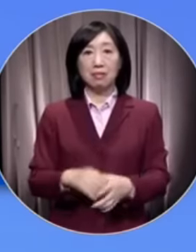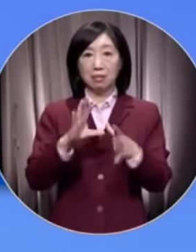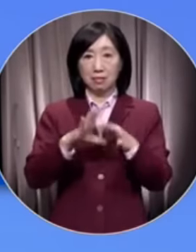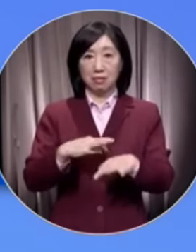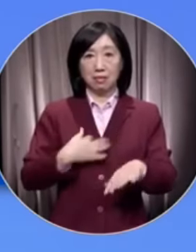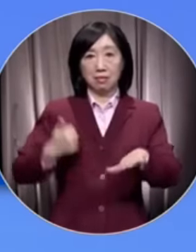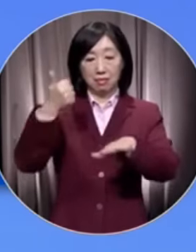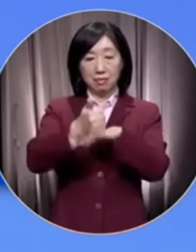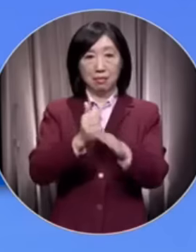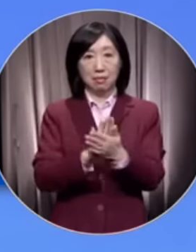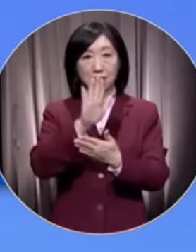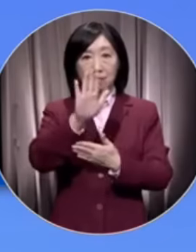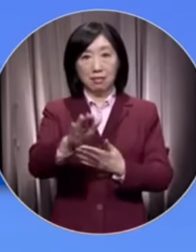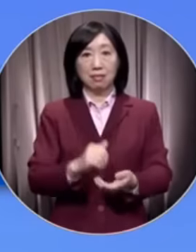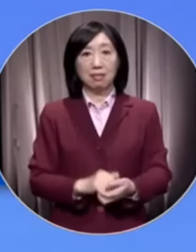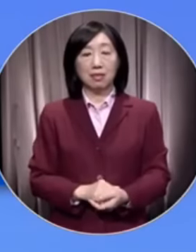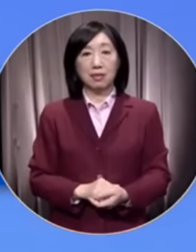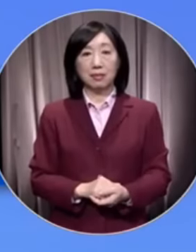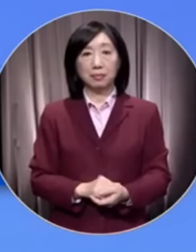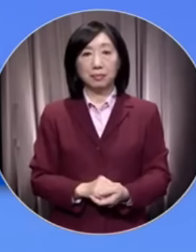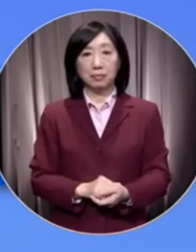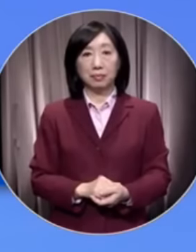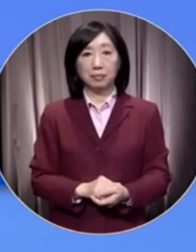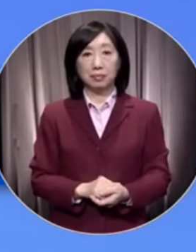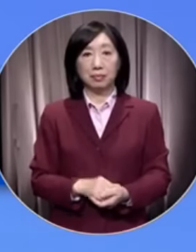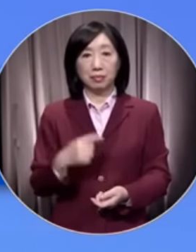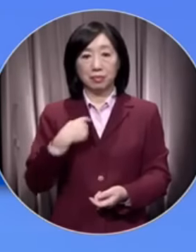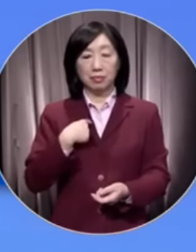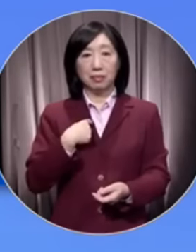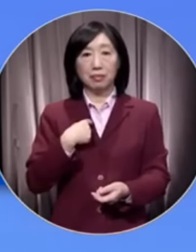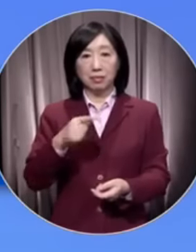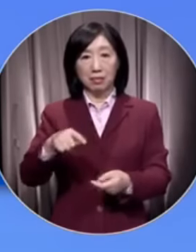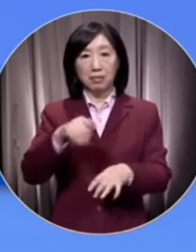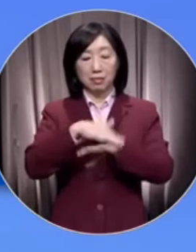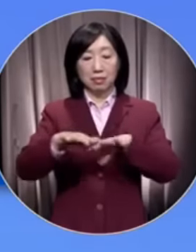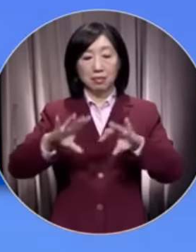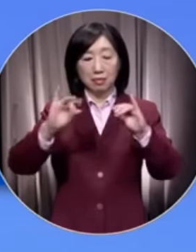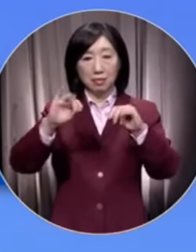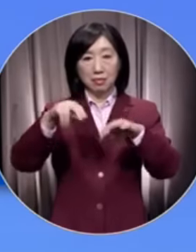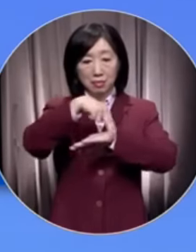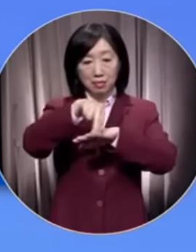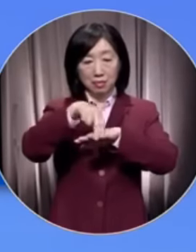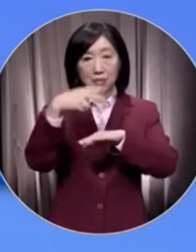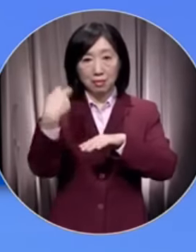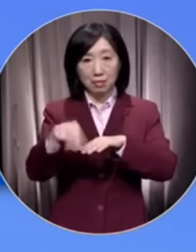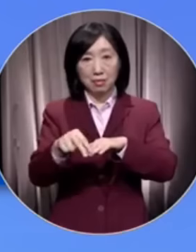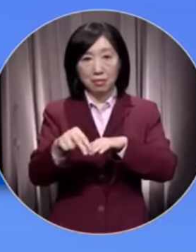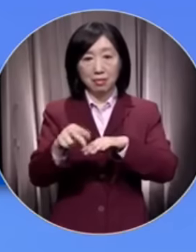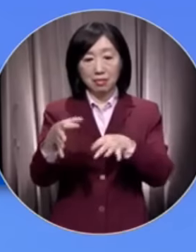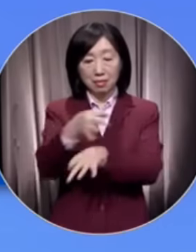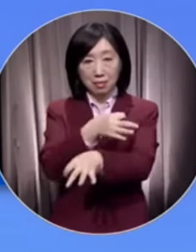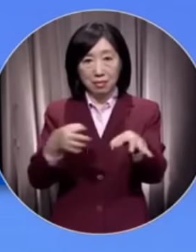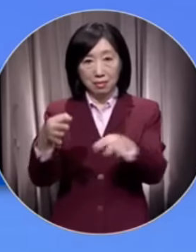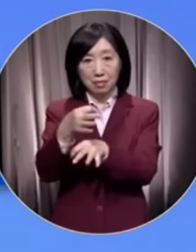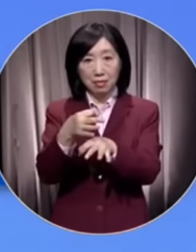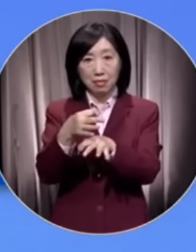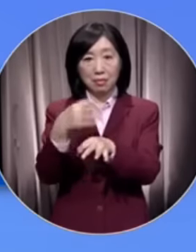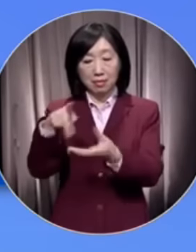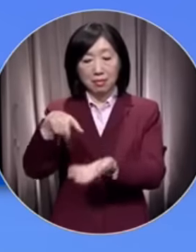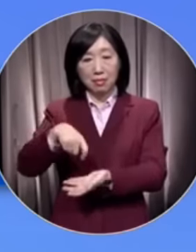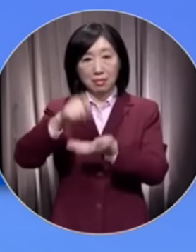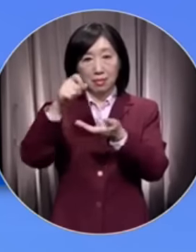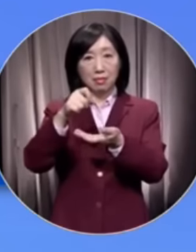楚瑜当选之后，将从我们整体的国土规划以及我们的经济发展提